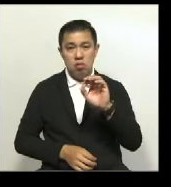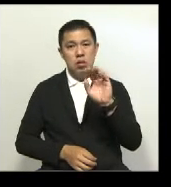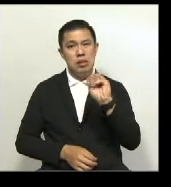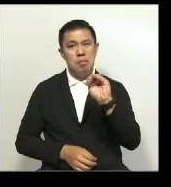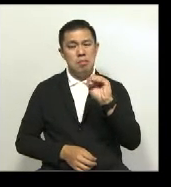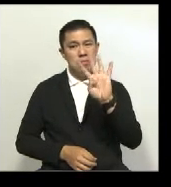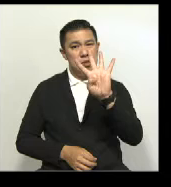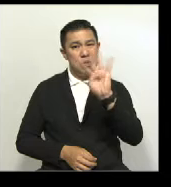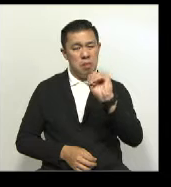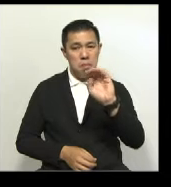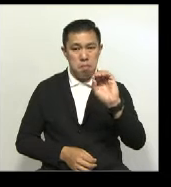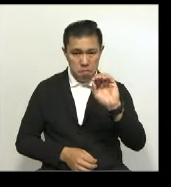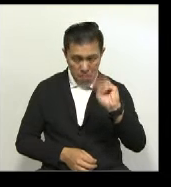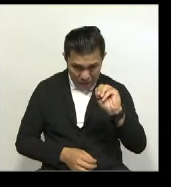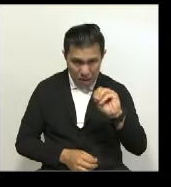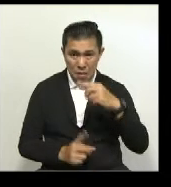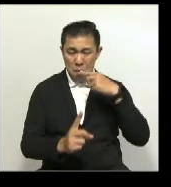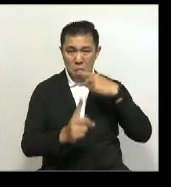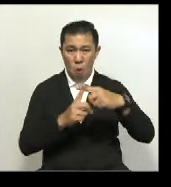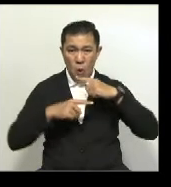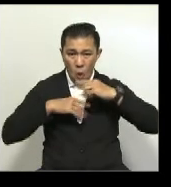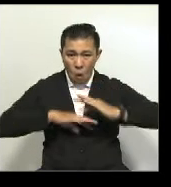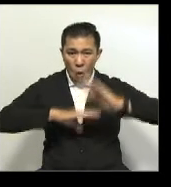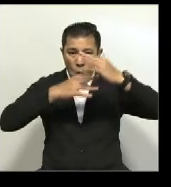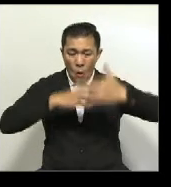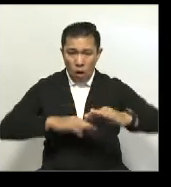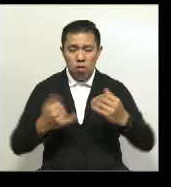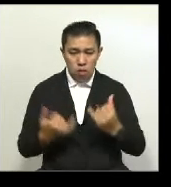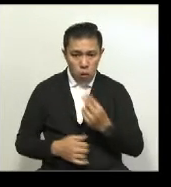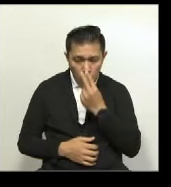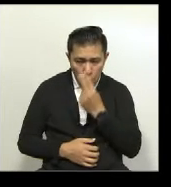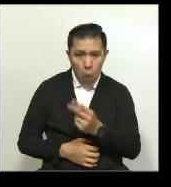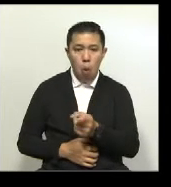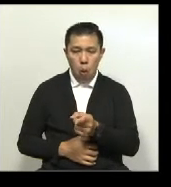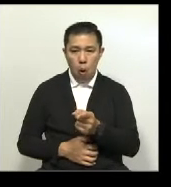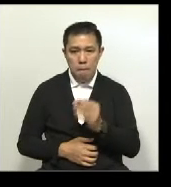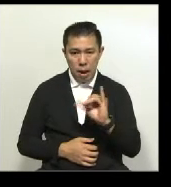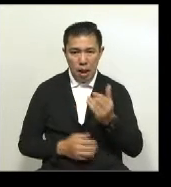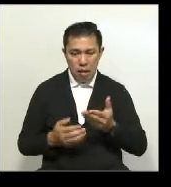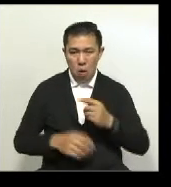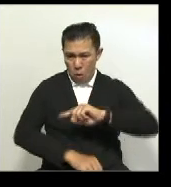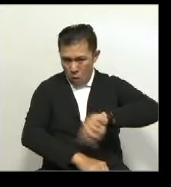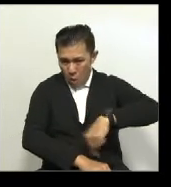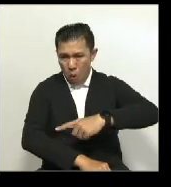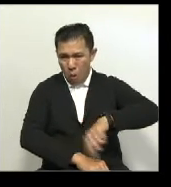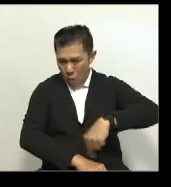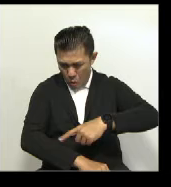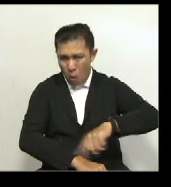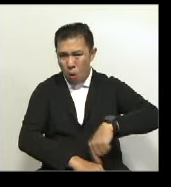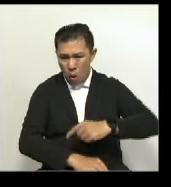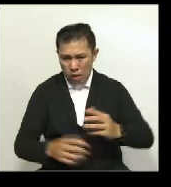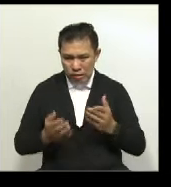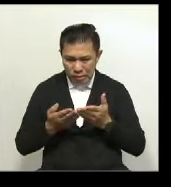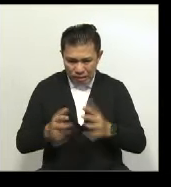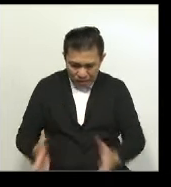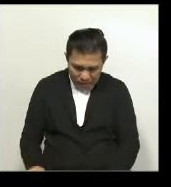ณ40เมตรเมื่อบวกกับสภาพคลื่นลมขนาดนี้ค่ะทางจังหวัดก็ประเมินนะคะว่าอาจจะต้องใช้เวลาอีกระยะหนึ่งใน